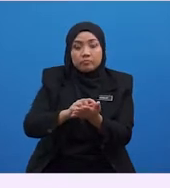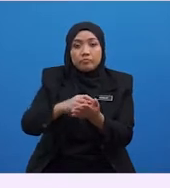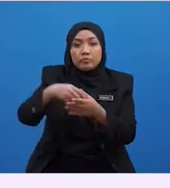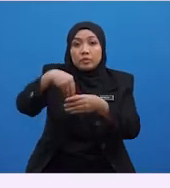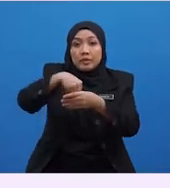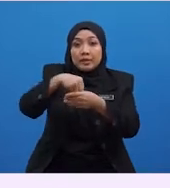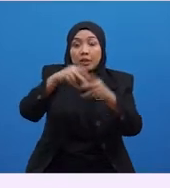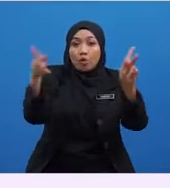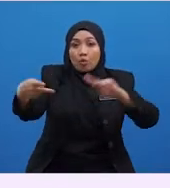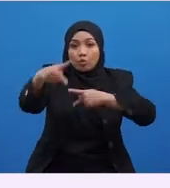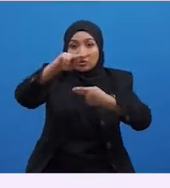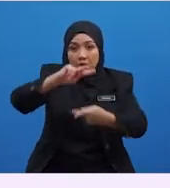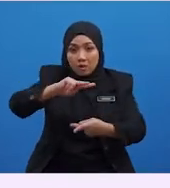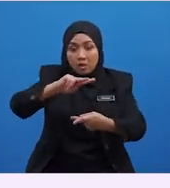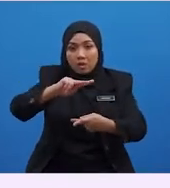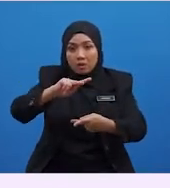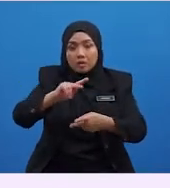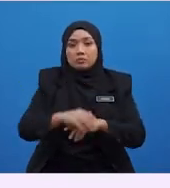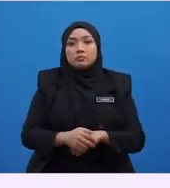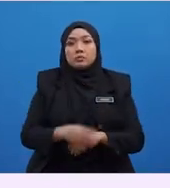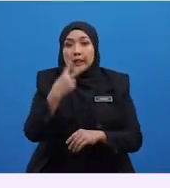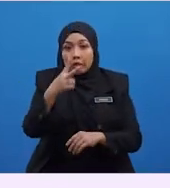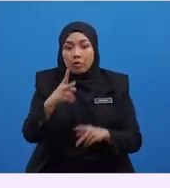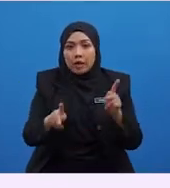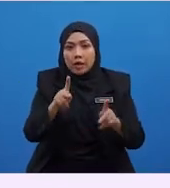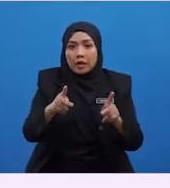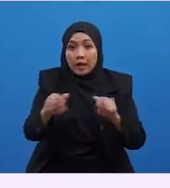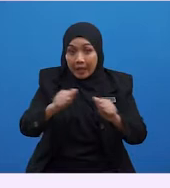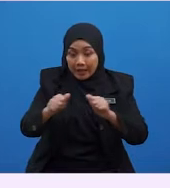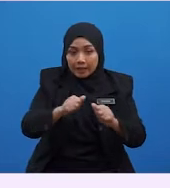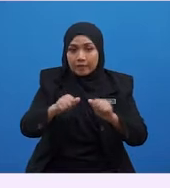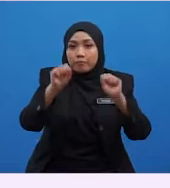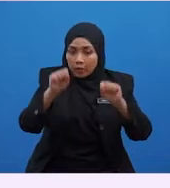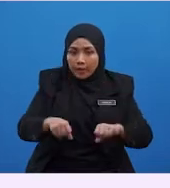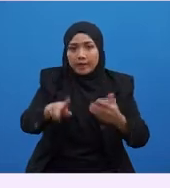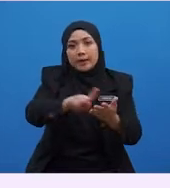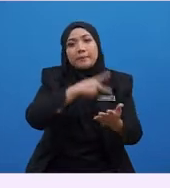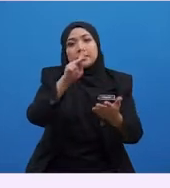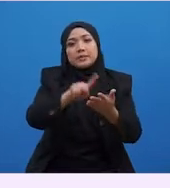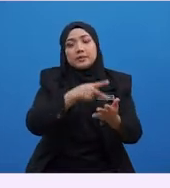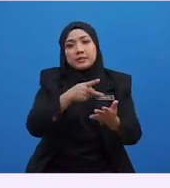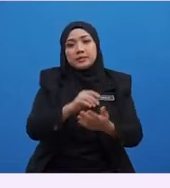kekotak input nama murid. Jika kekotak ini aktif, anda boleh mengemaskini datanya.